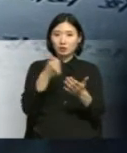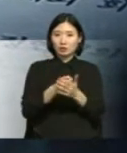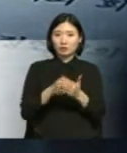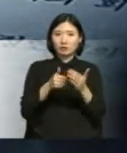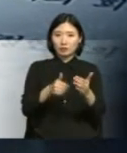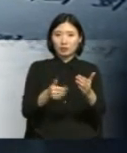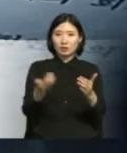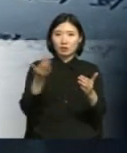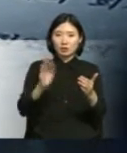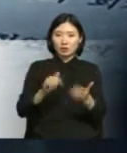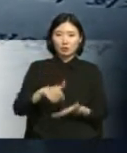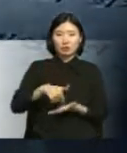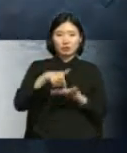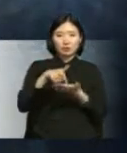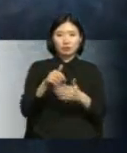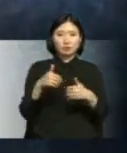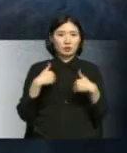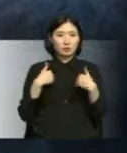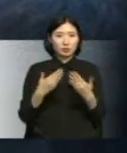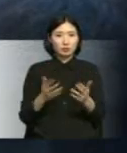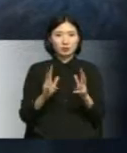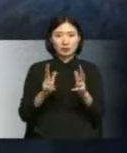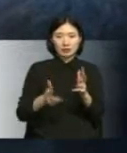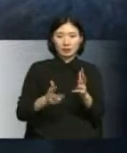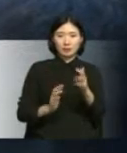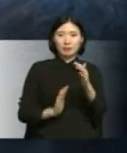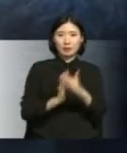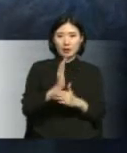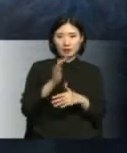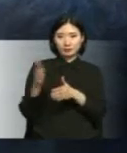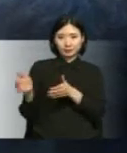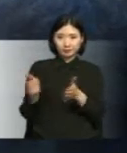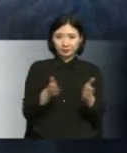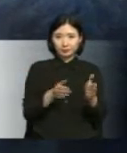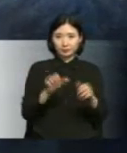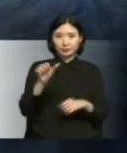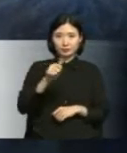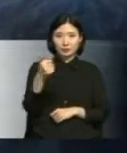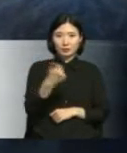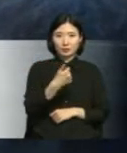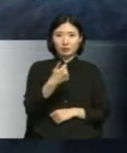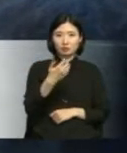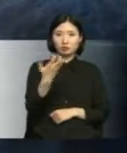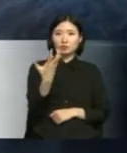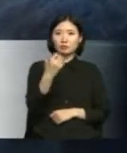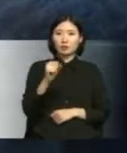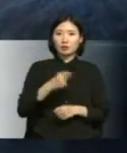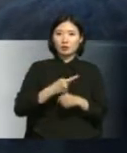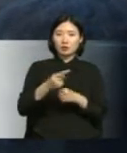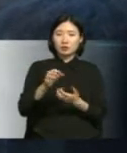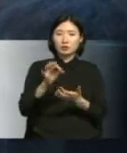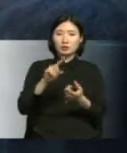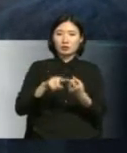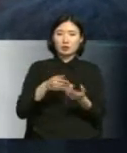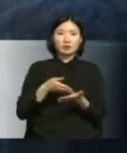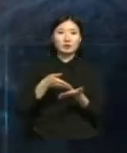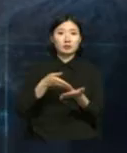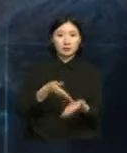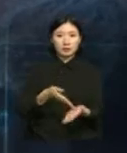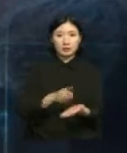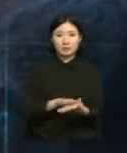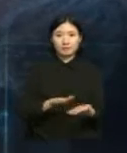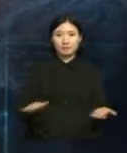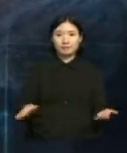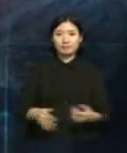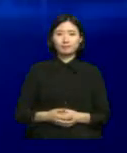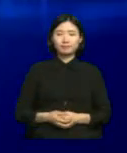진행되는데요. 광진구는 불필요한 사업을 과감히 정리했다며 5,590억 원 규모의 내년도 예산안을 제시했습니다.